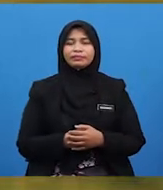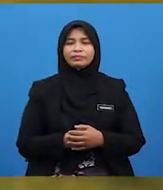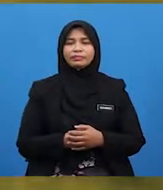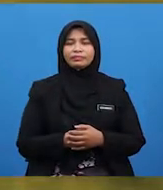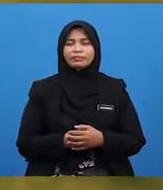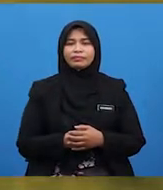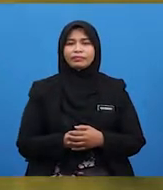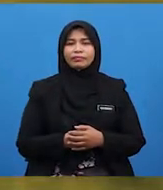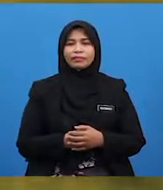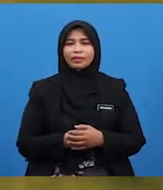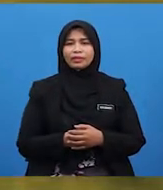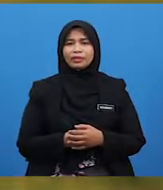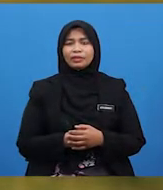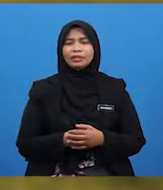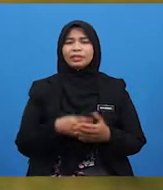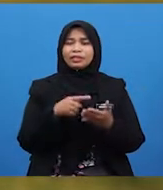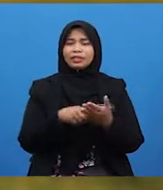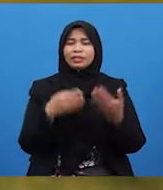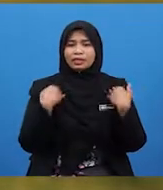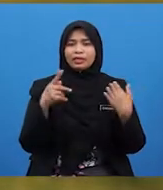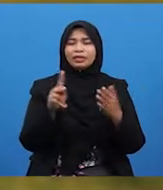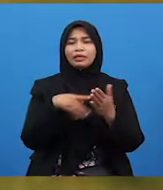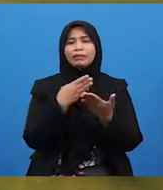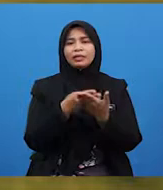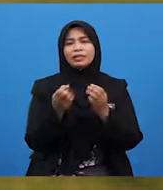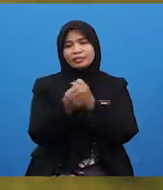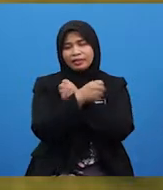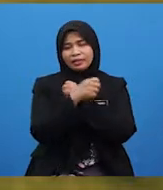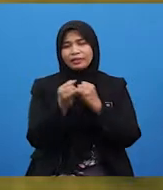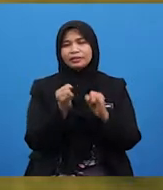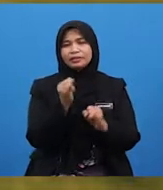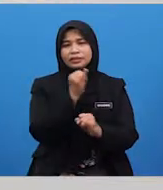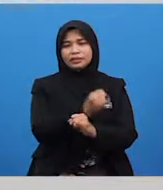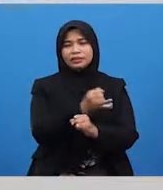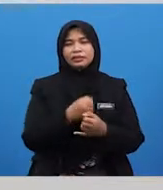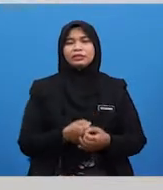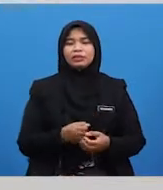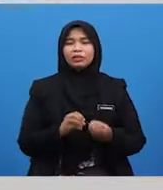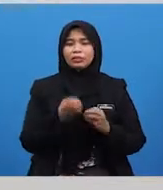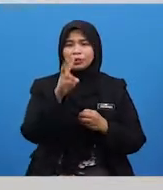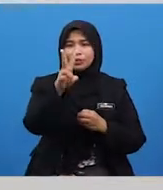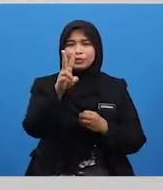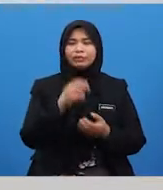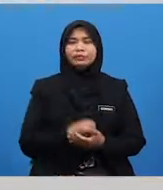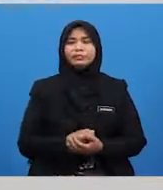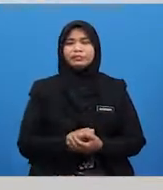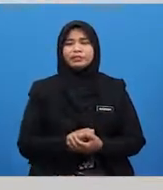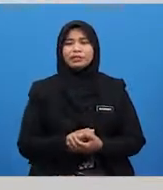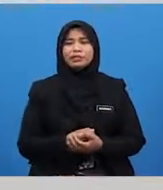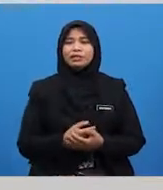Itulah pentingnya menyayangi jiran-jiran kita. Seterusnya, kepentingan yang kedua